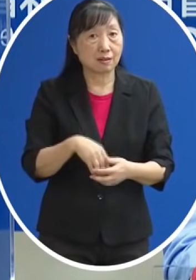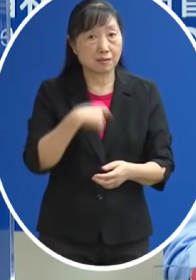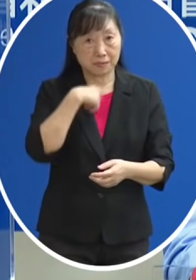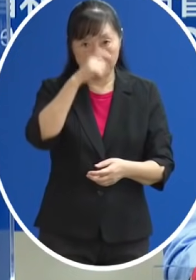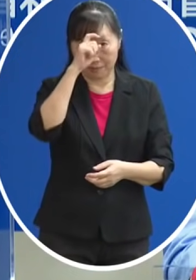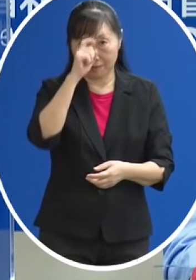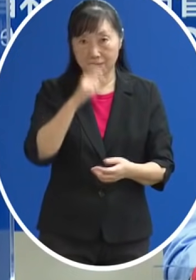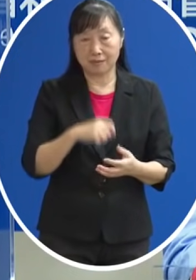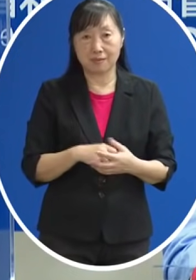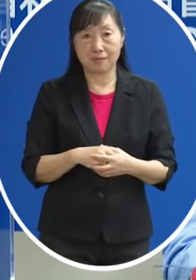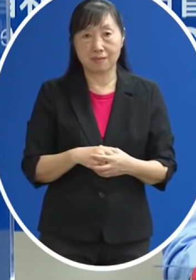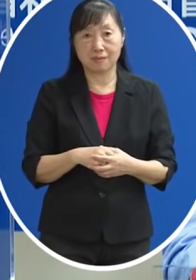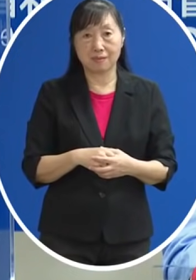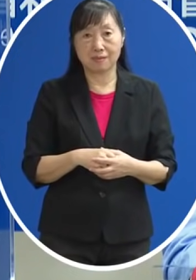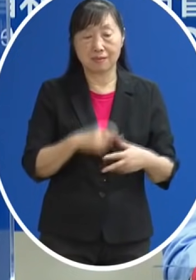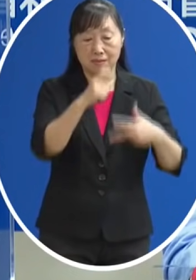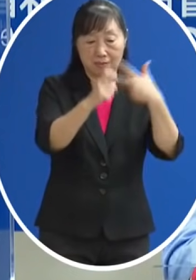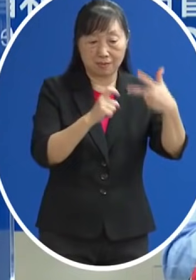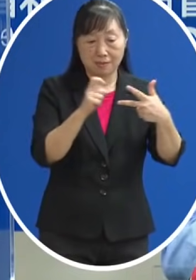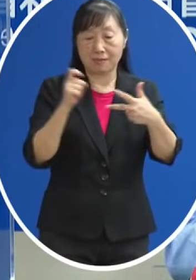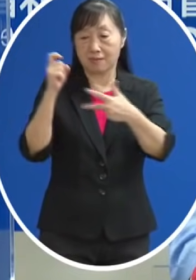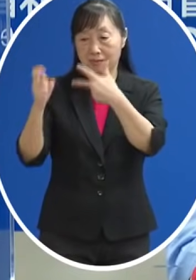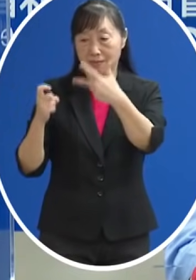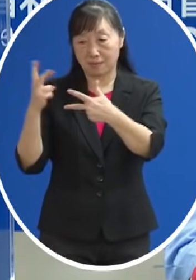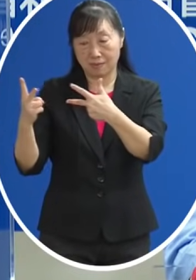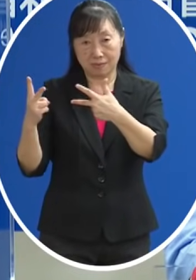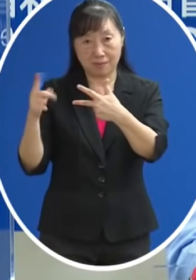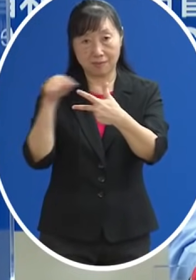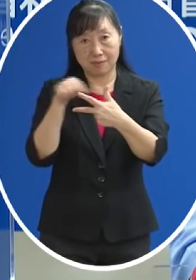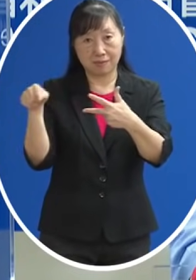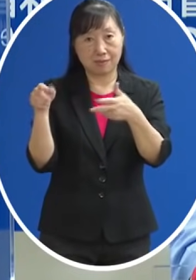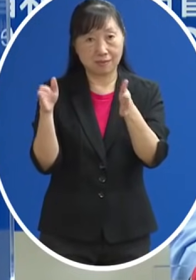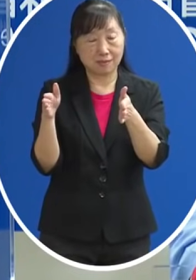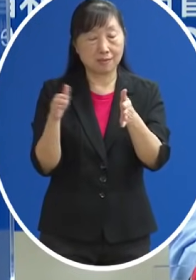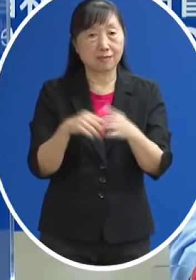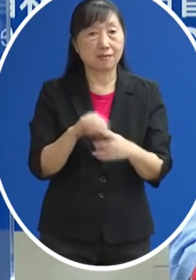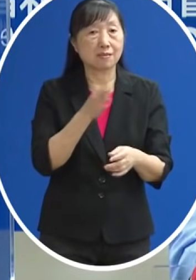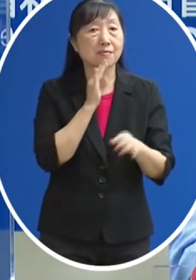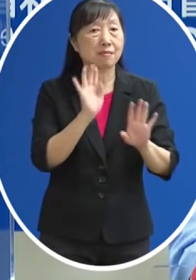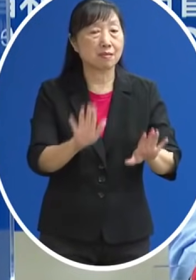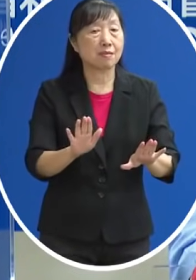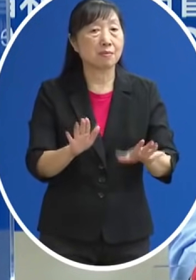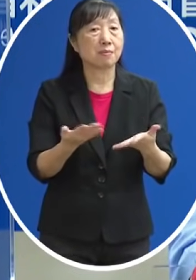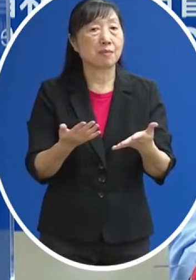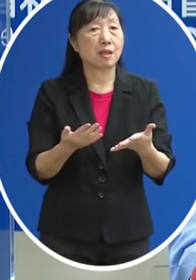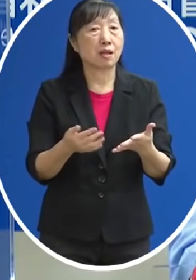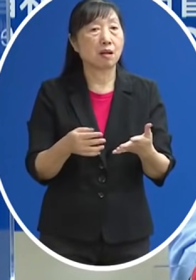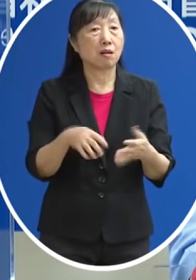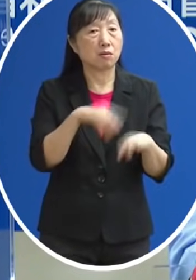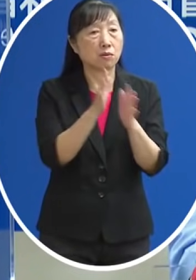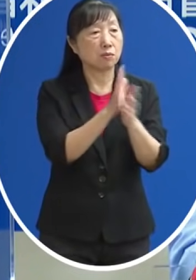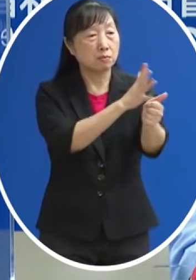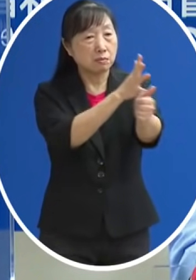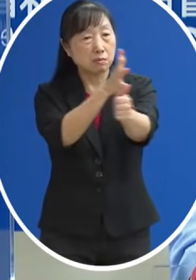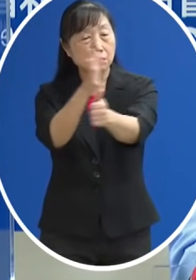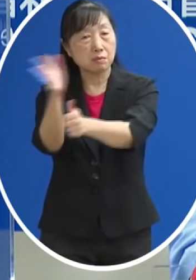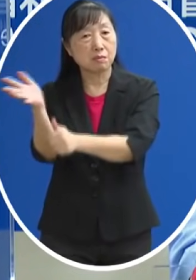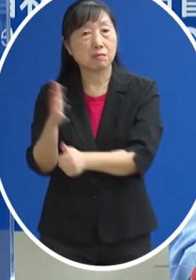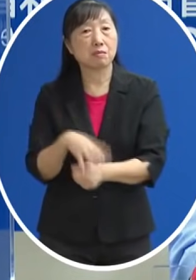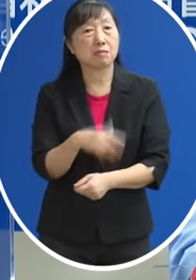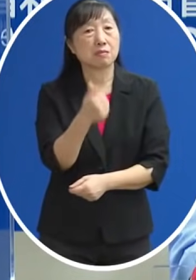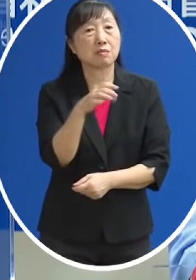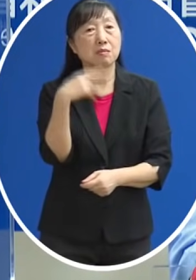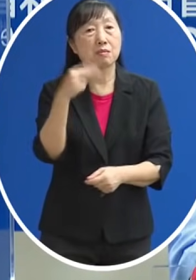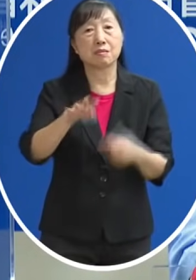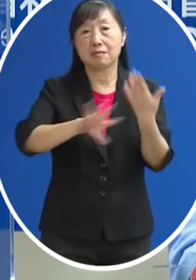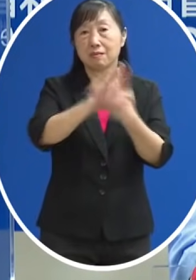望能够在10到12周，那当然我们现在也在收集相关的意见，还有一些国际